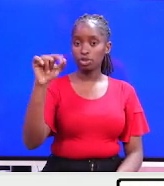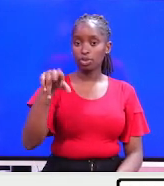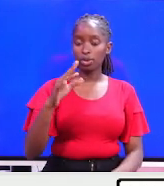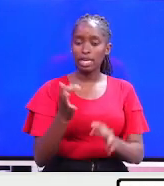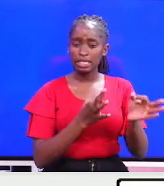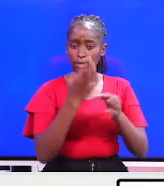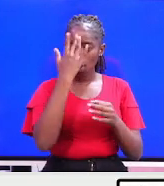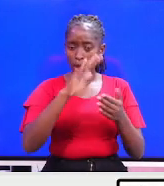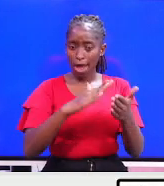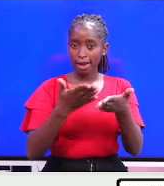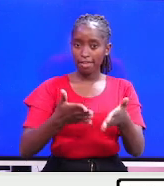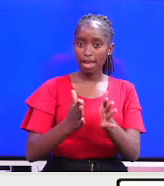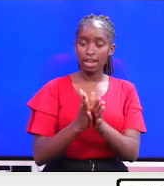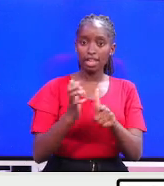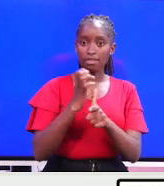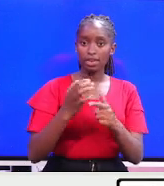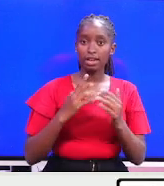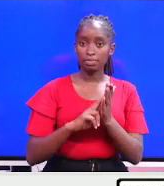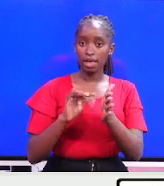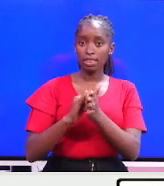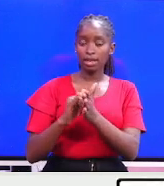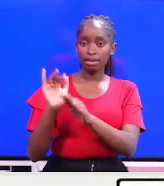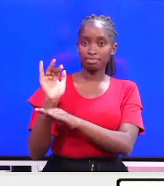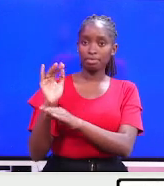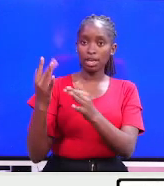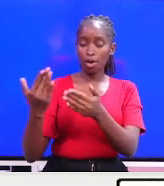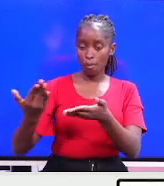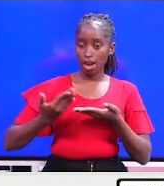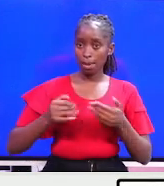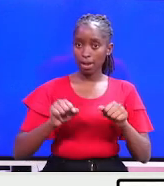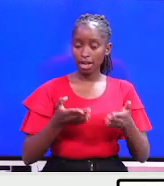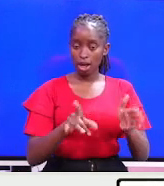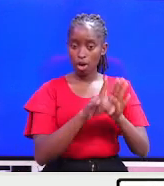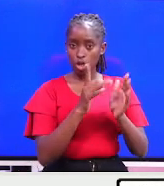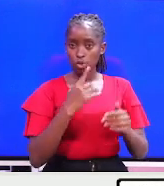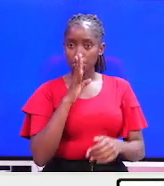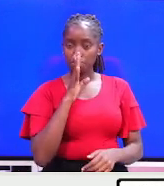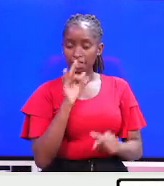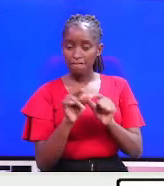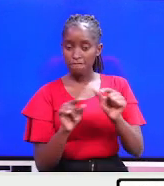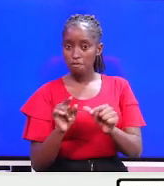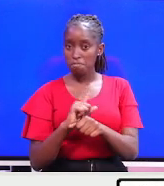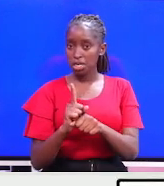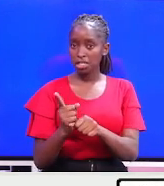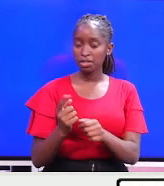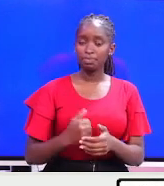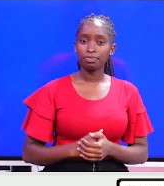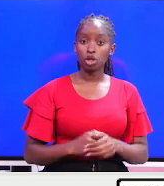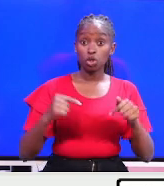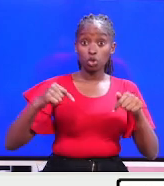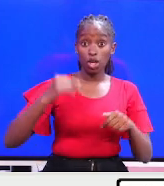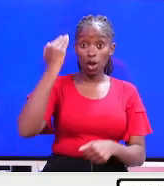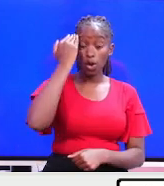waliweza kufika hapa na kuweza kuwasilisha ombi hilo. Hivyo basi wakili, karibia hapa tuzungumze kwa ufupi. Naelewa kwamba mahakama imeweza kusema